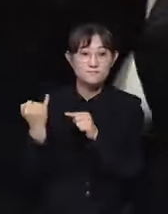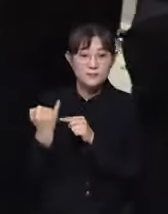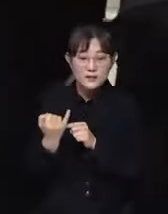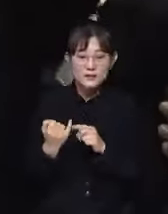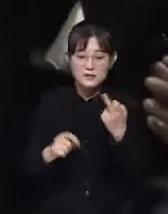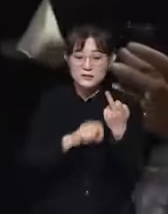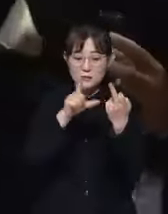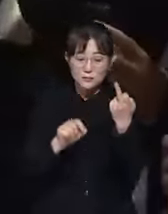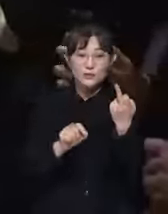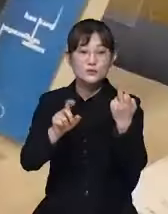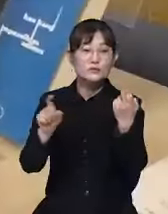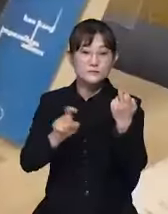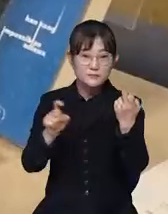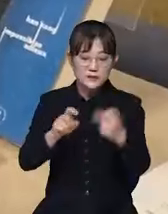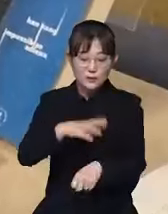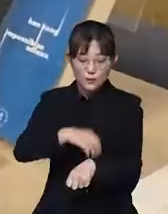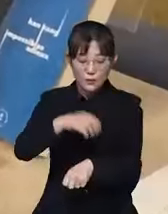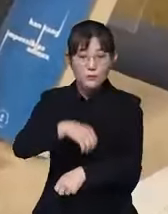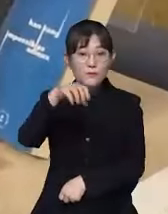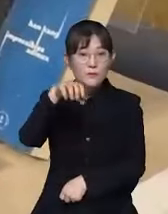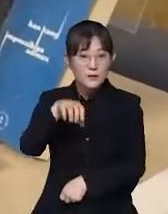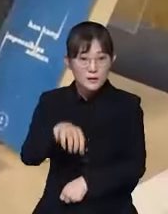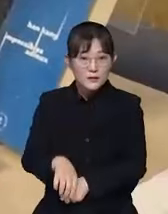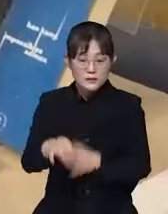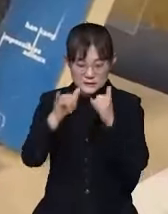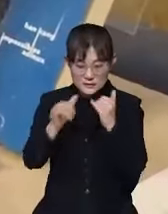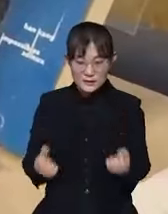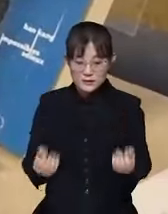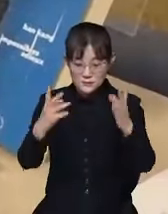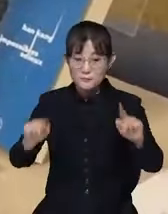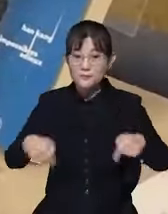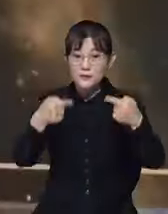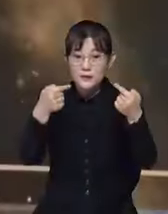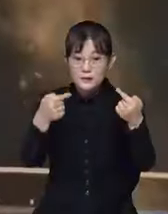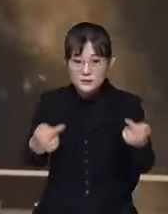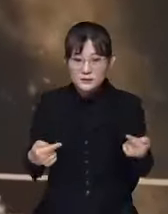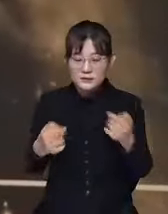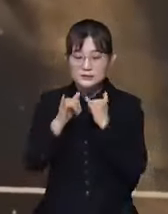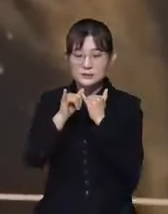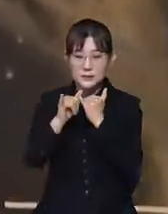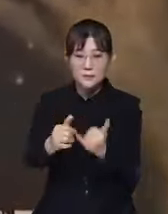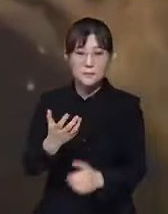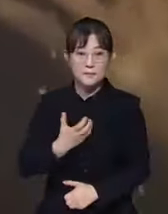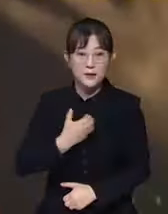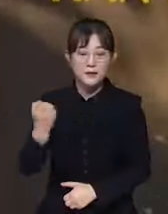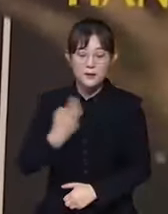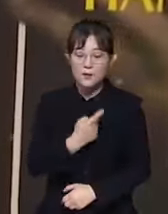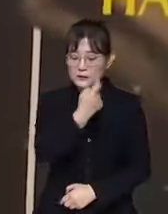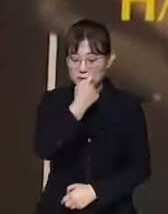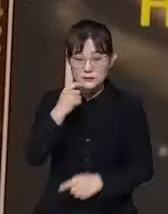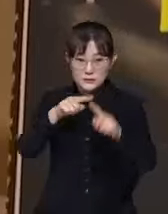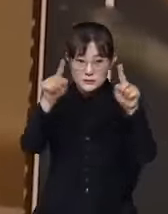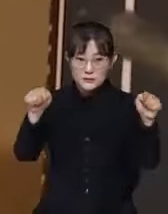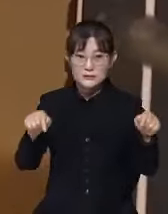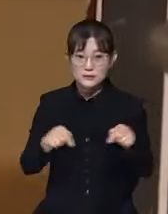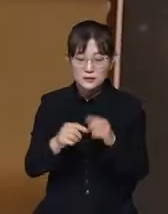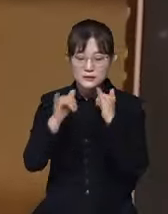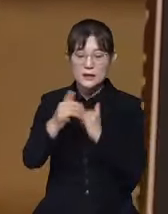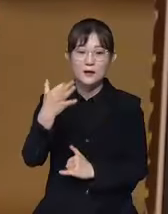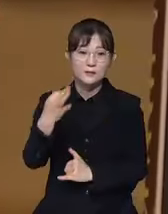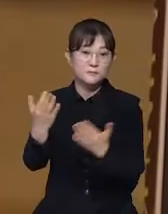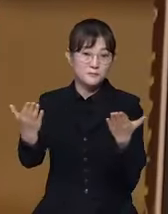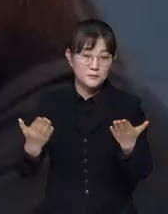오는 12월 10일 스웨덴 스톡홀름에서 열리는 시상식에서 노벨 문학상 메달과 증서 상금을